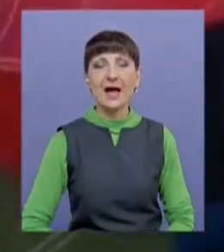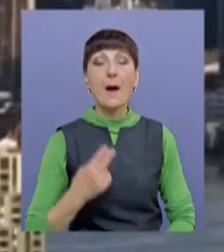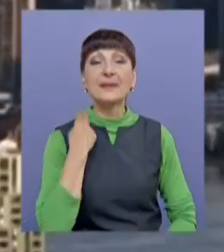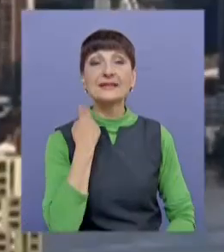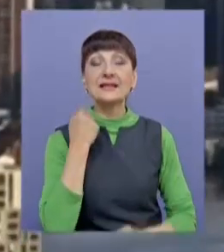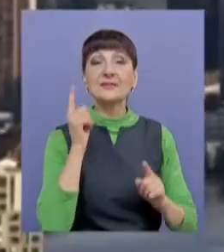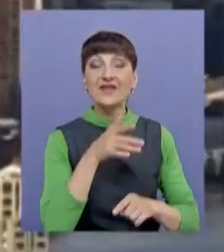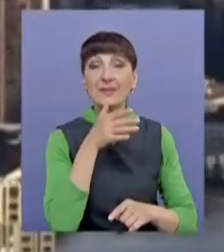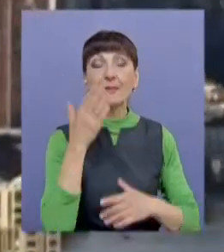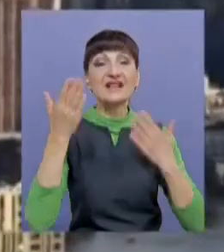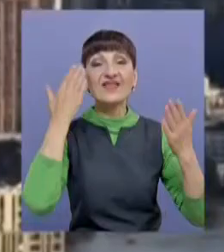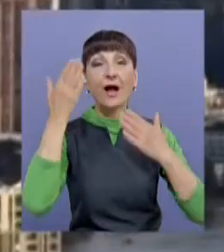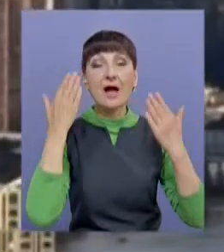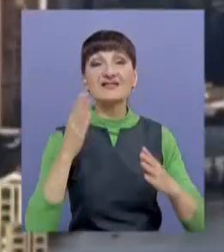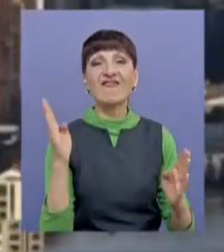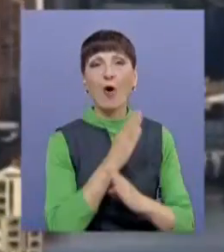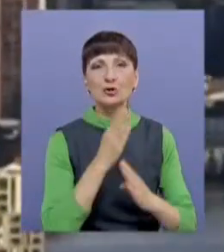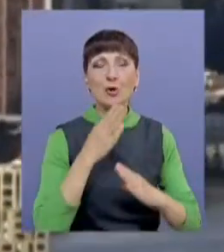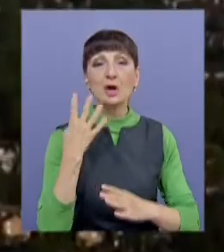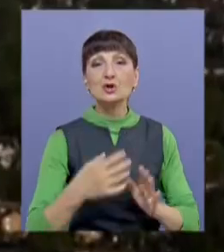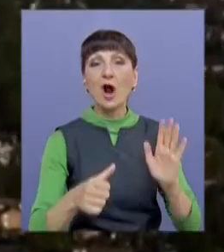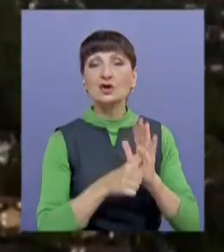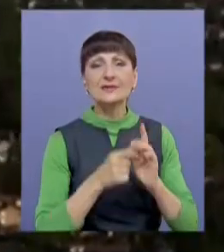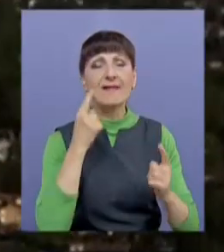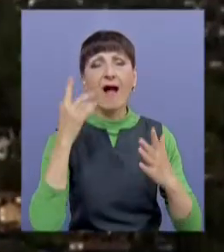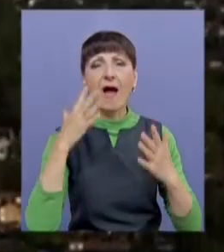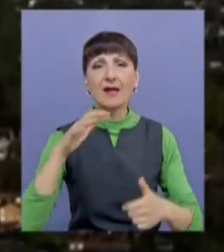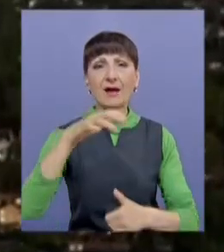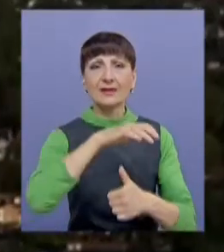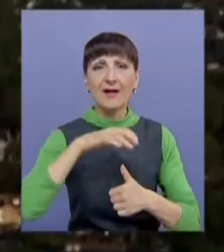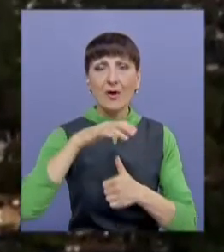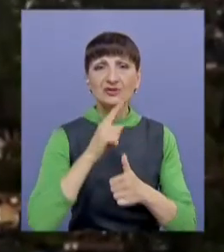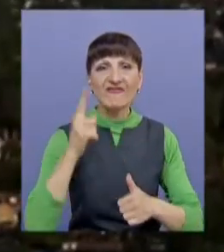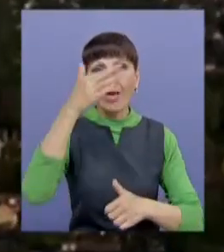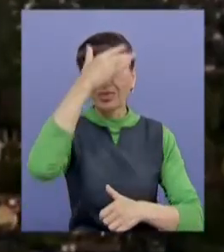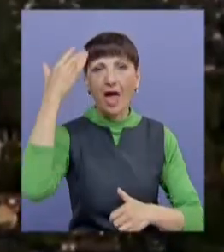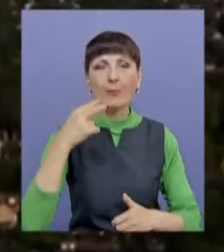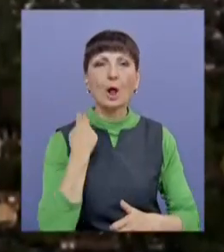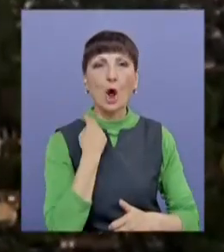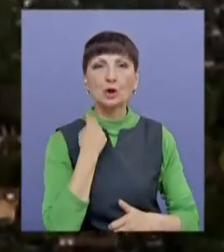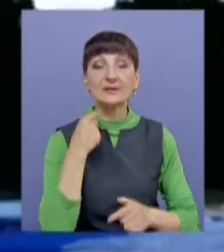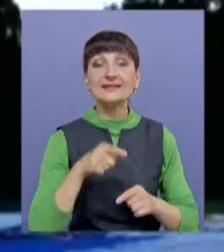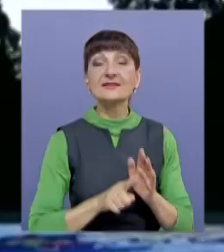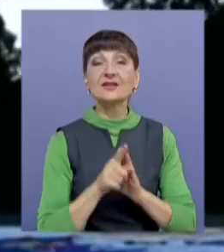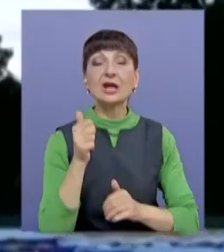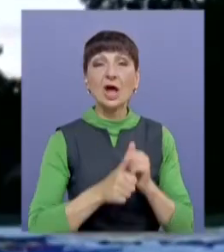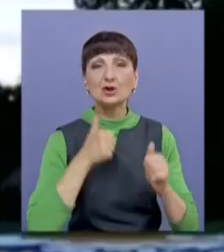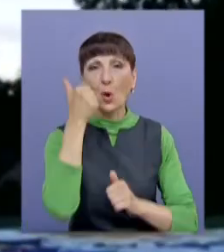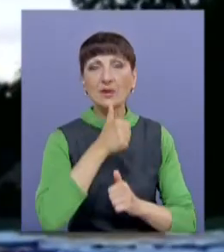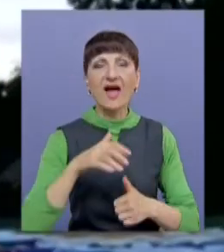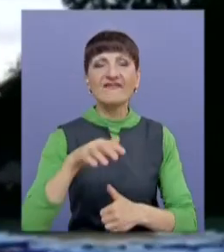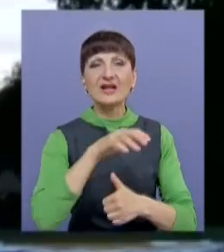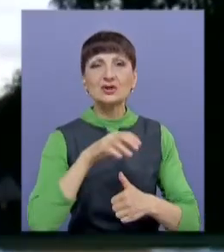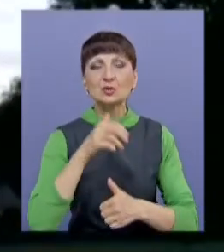Британцы тем временем развлекаются в воздухе. 46 ярких аэростатов поднялись в небо над Лондоном. Здесь стартовала ежегодная